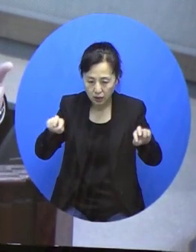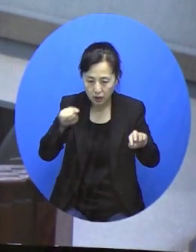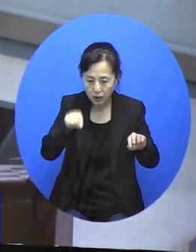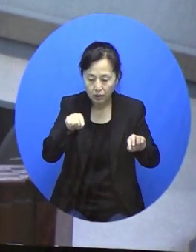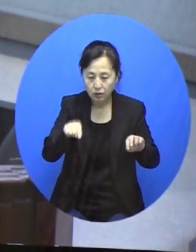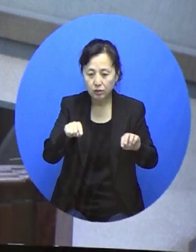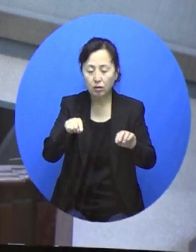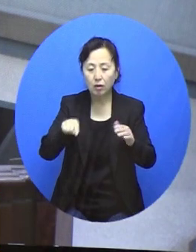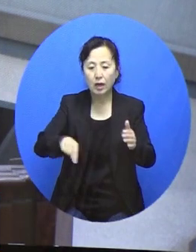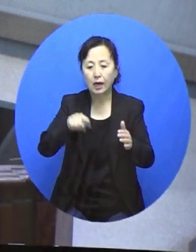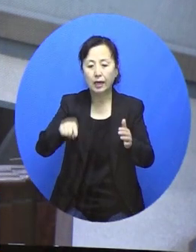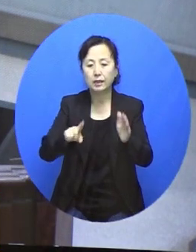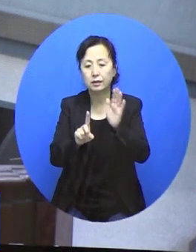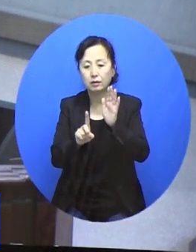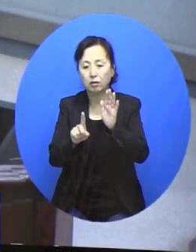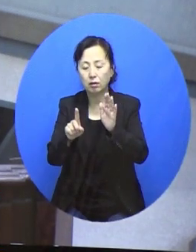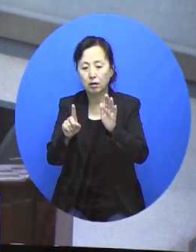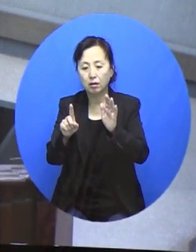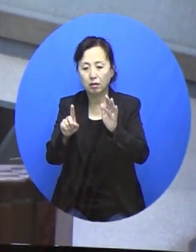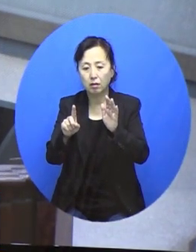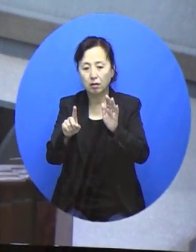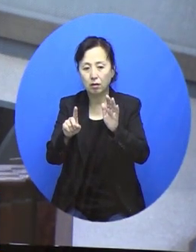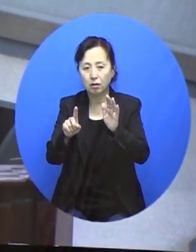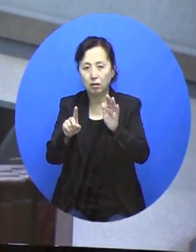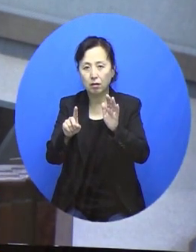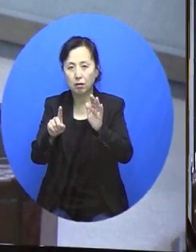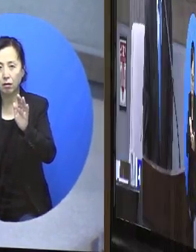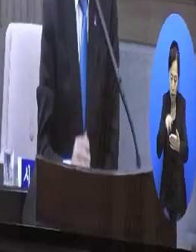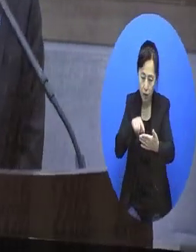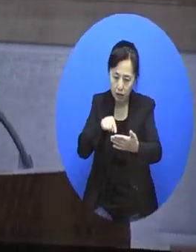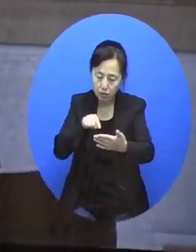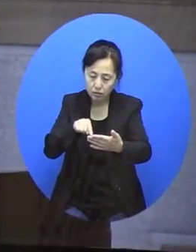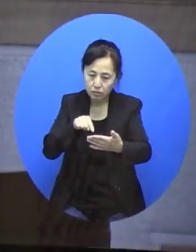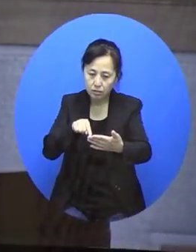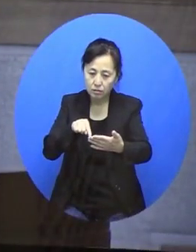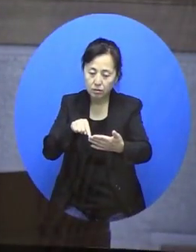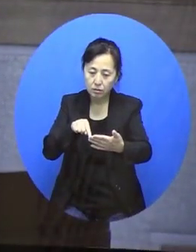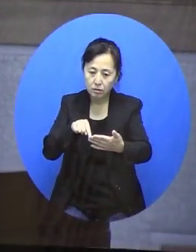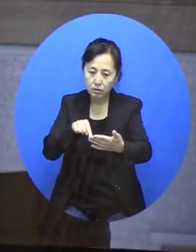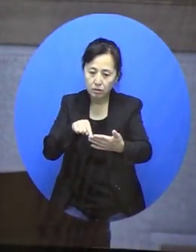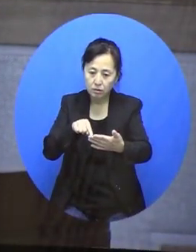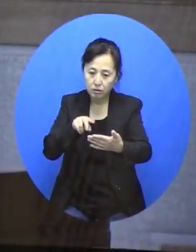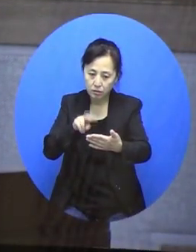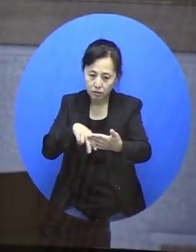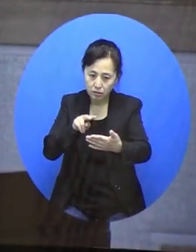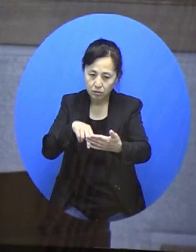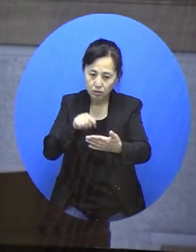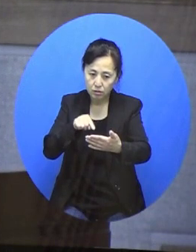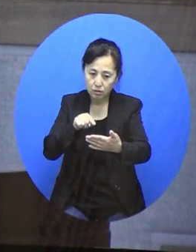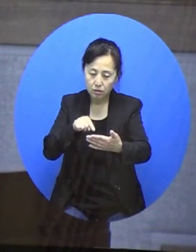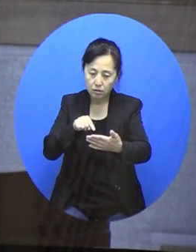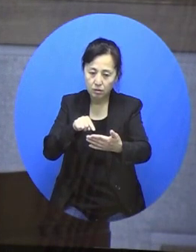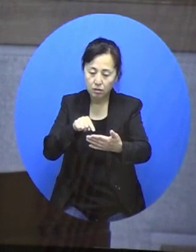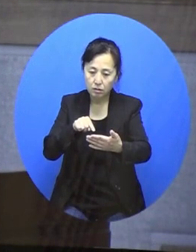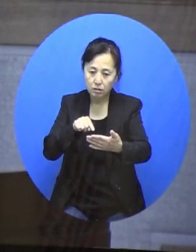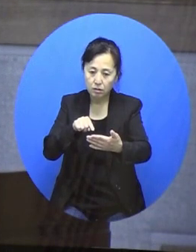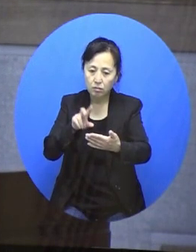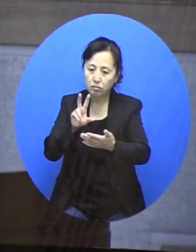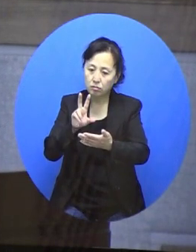좀 맥락적인 부분이 있겠지만 개인적으로는 또 홍보는 찬성하는데 방법론이 잘못됐다고 하셨잖아요.